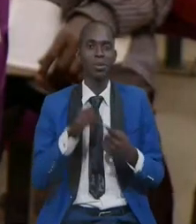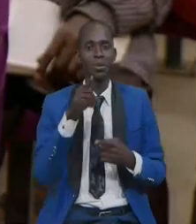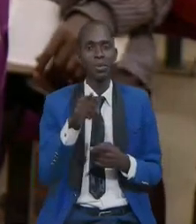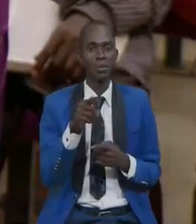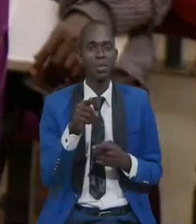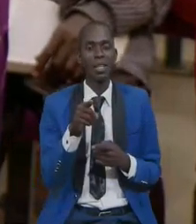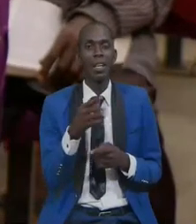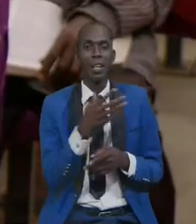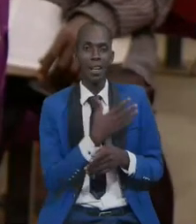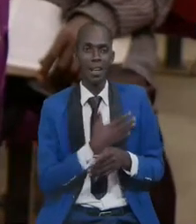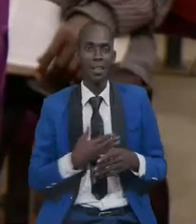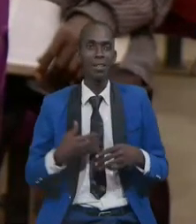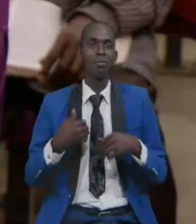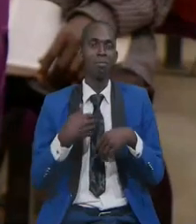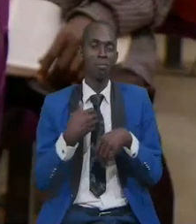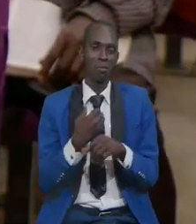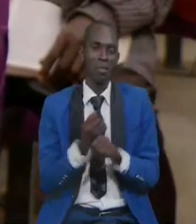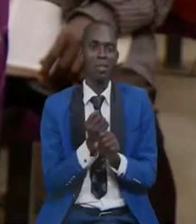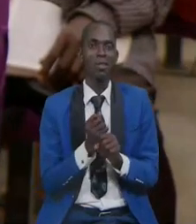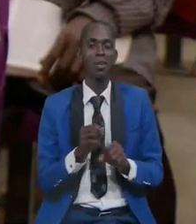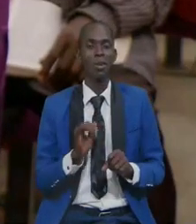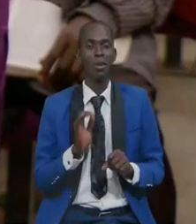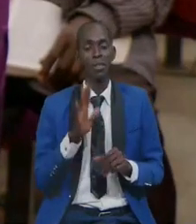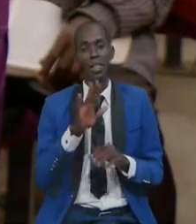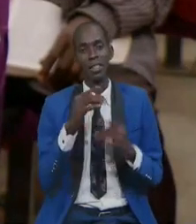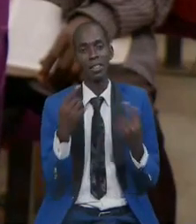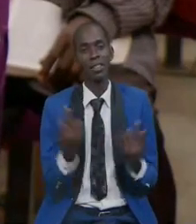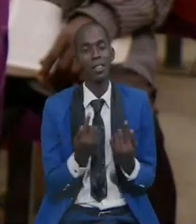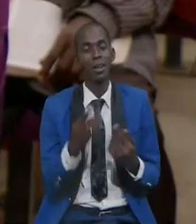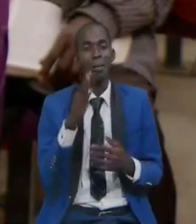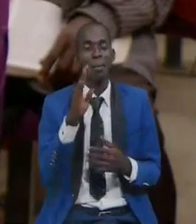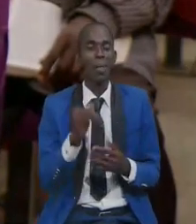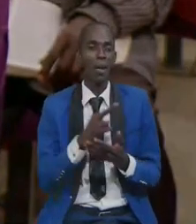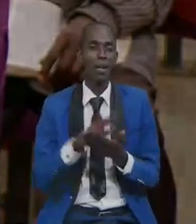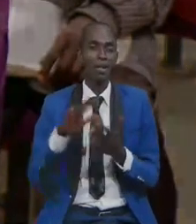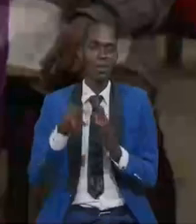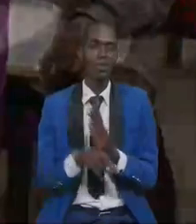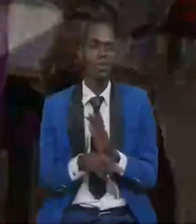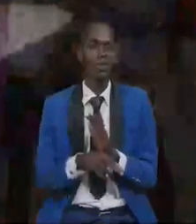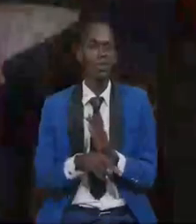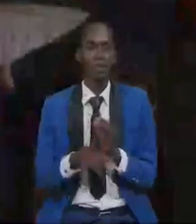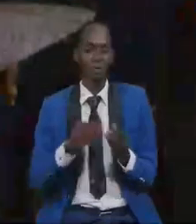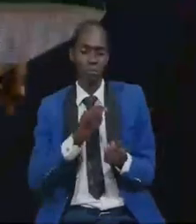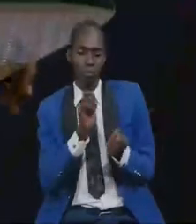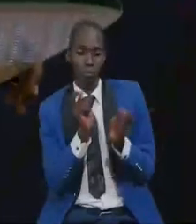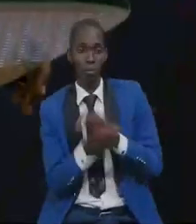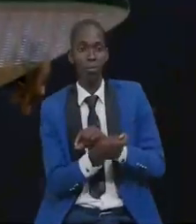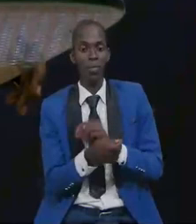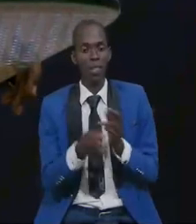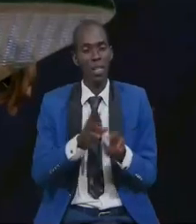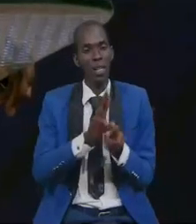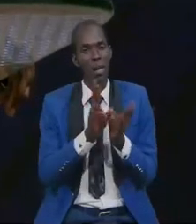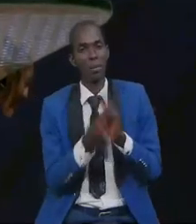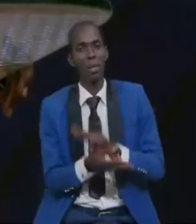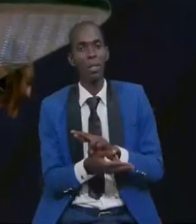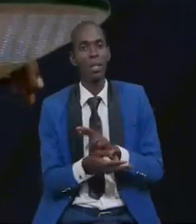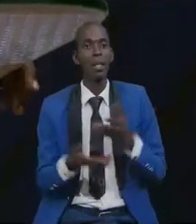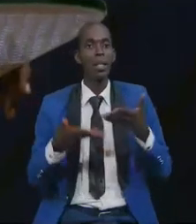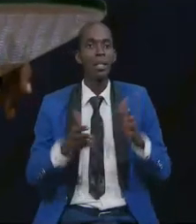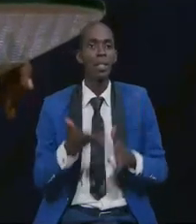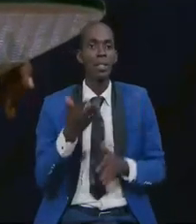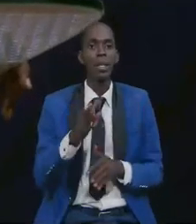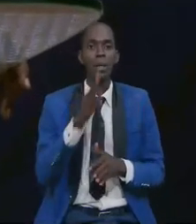plaît, mets un terme à tes péchés. En pratiquant la justice, repens-toi, détourne-toi, qu'il y